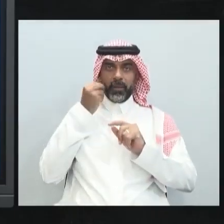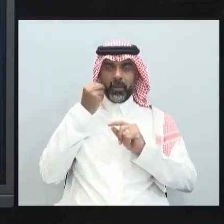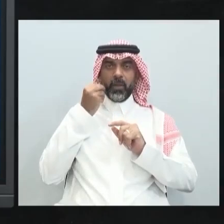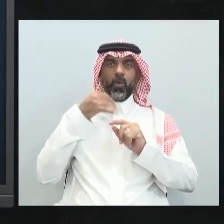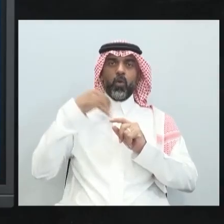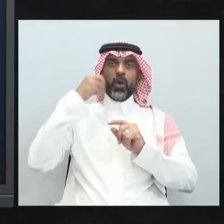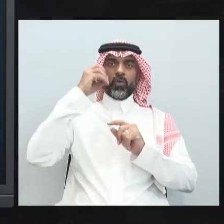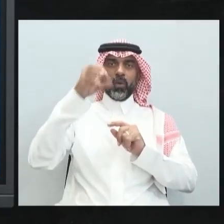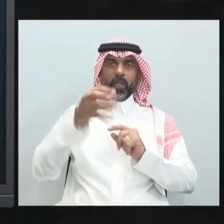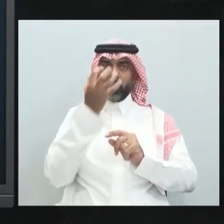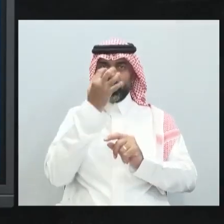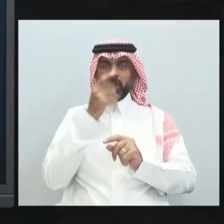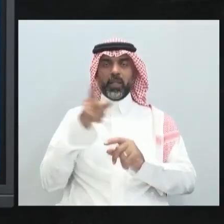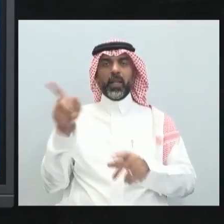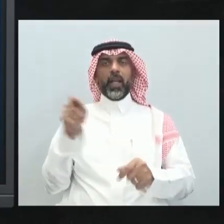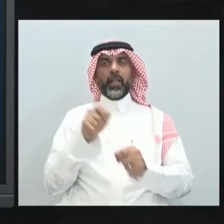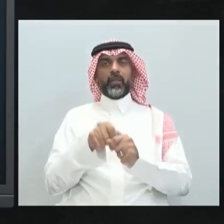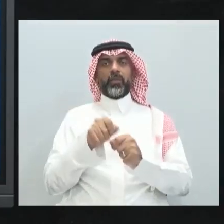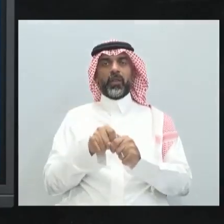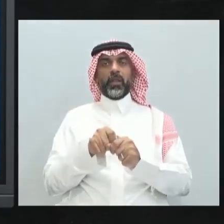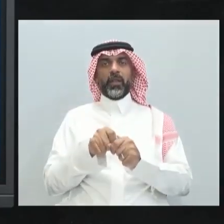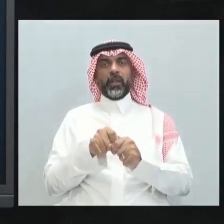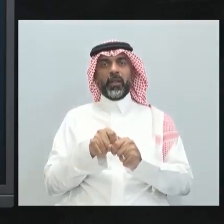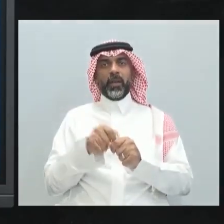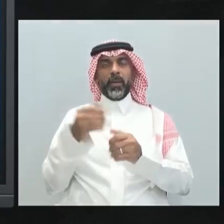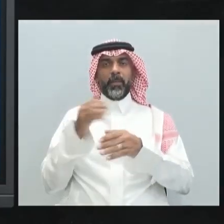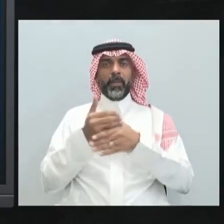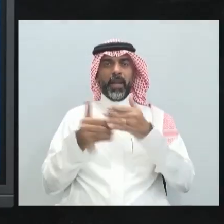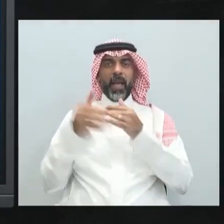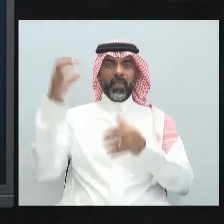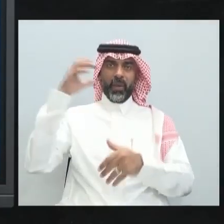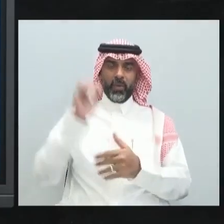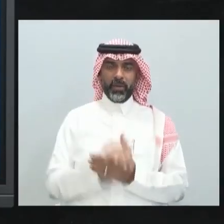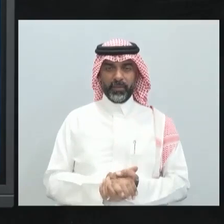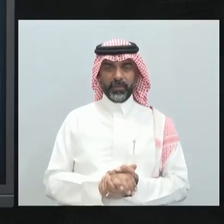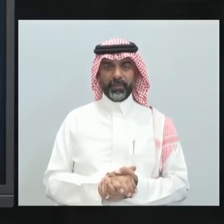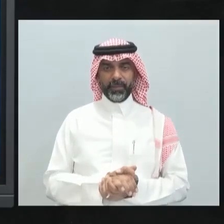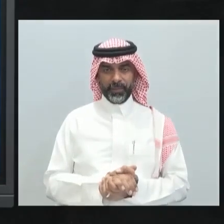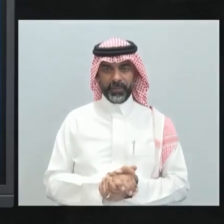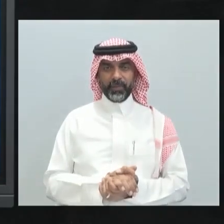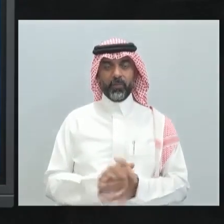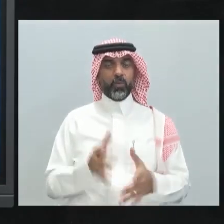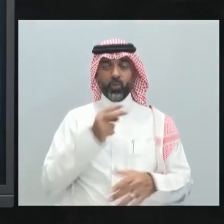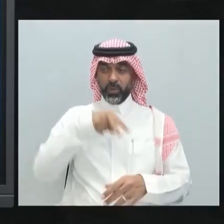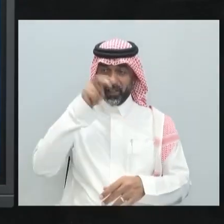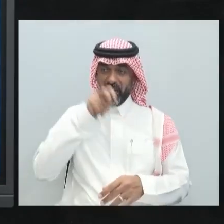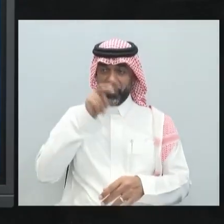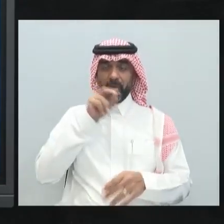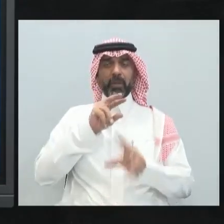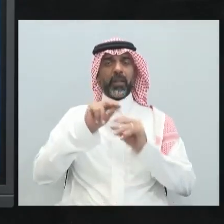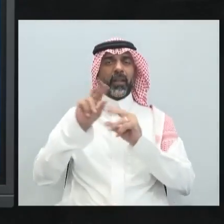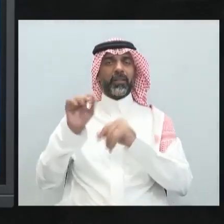الغذاء لتحرر الطاقه لتستفيد من هذه الطاقه هي مثل باقي المخلوقات الحيه تحصل على الاكسجين وتخرج ثاني